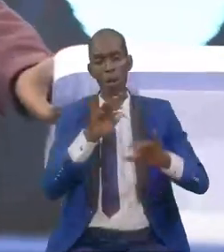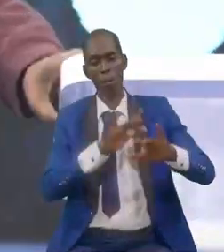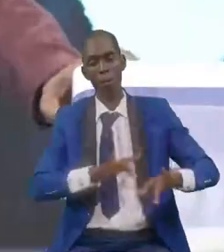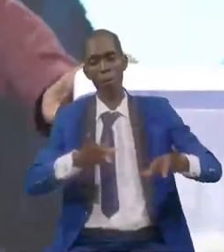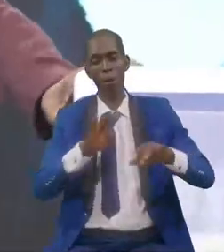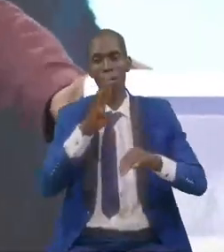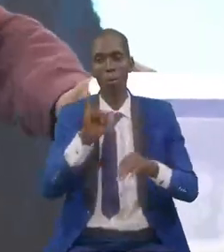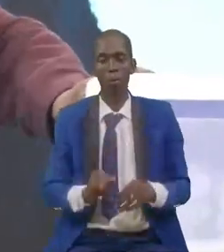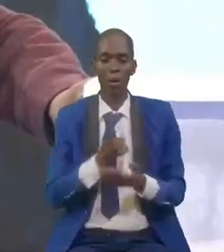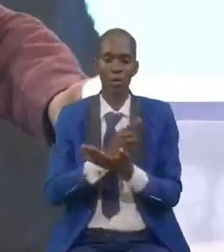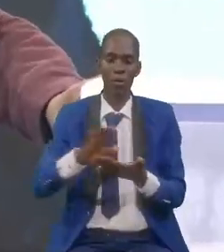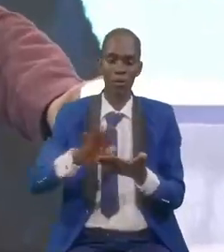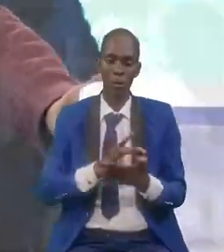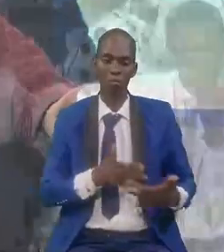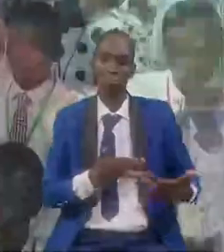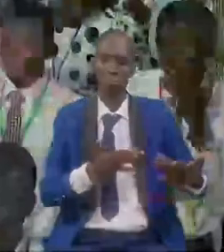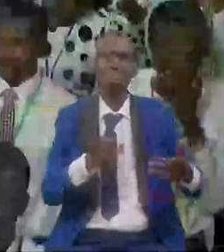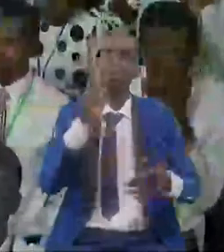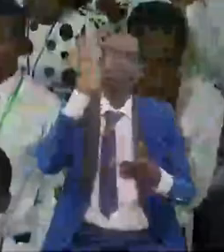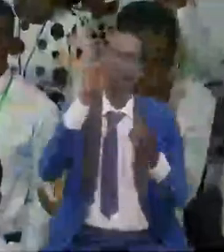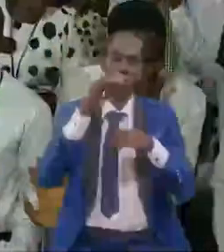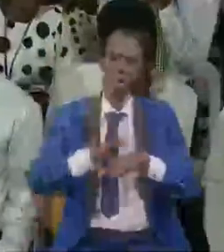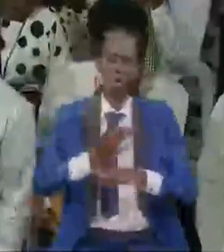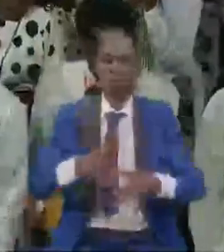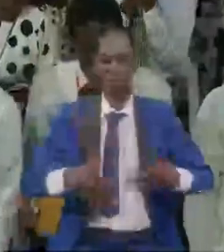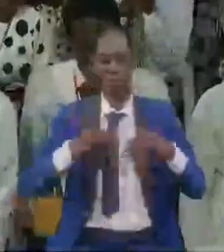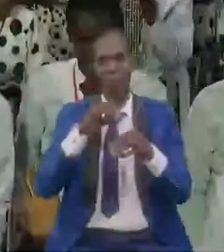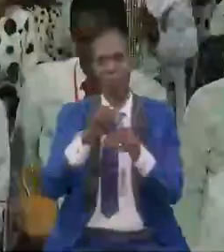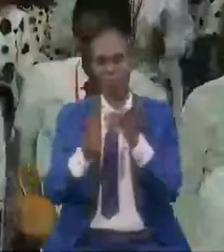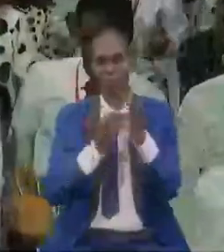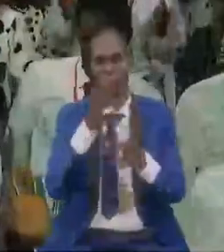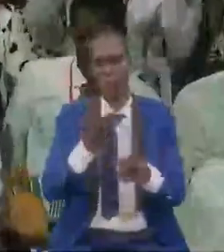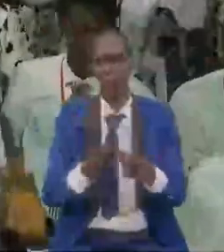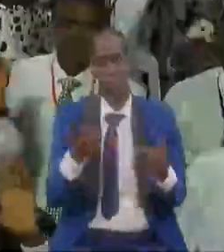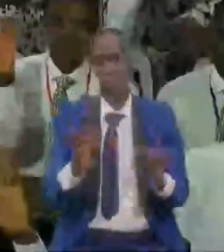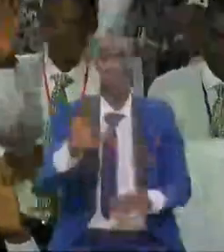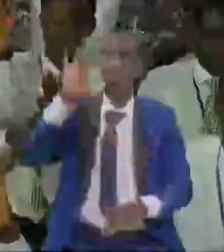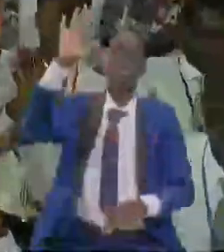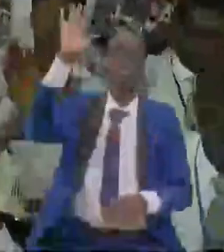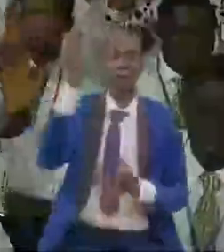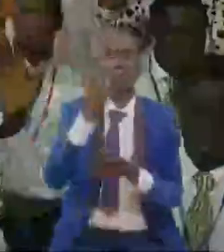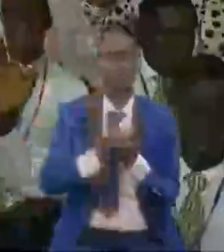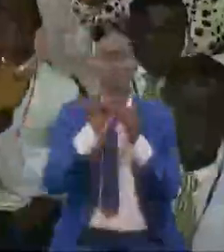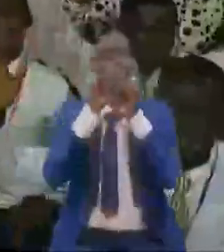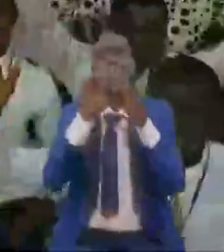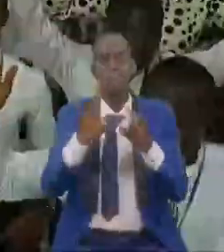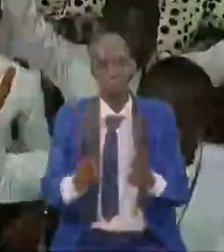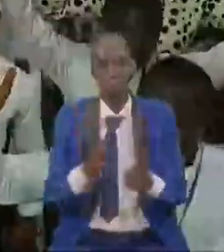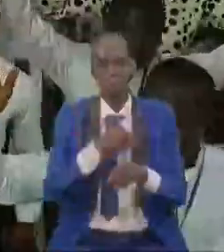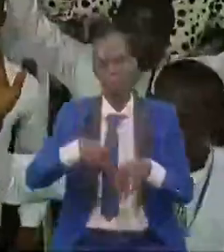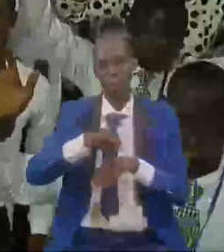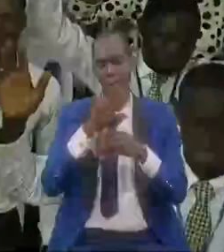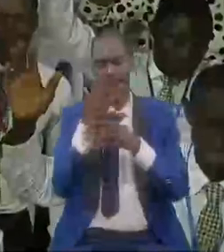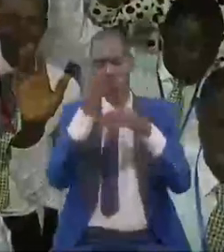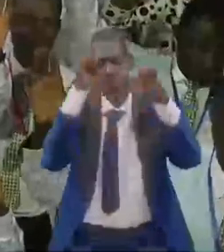par la compassion divine, ça parviendra dans ta vie. Lève ses mains bénies et ointe,